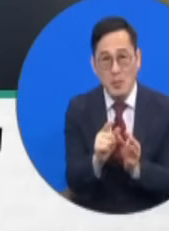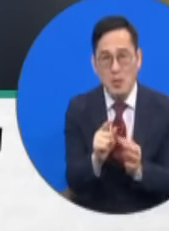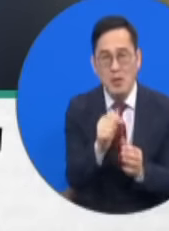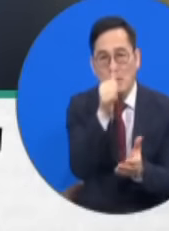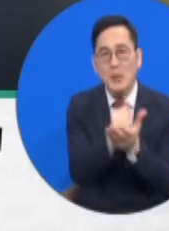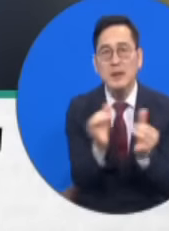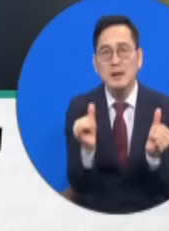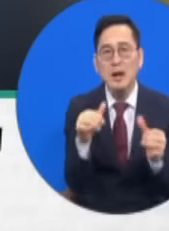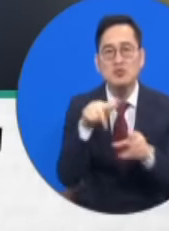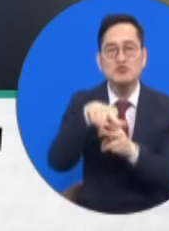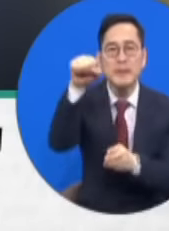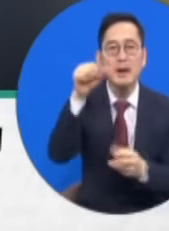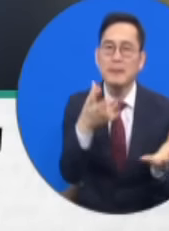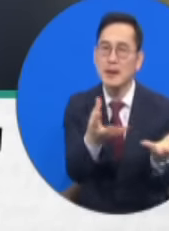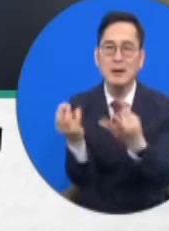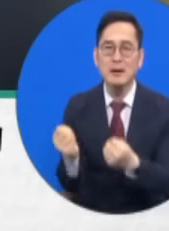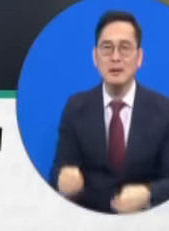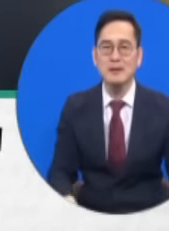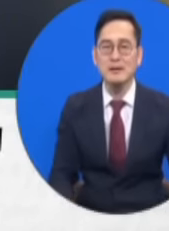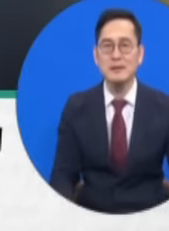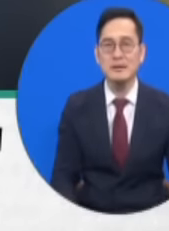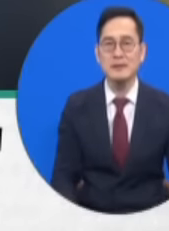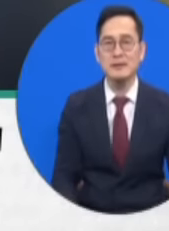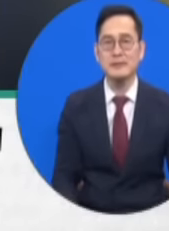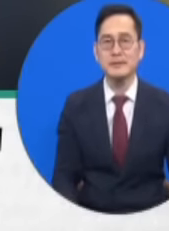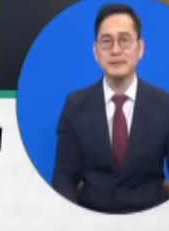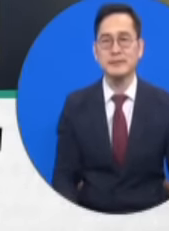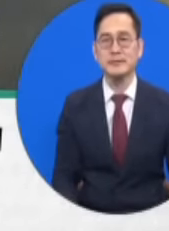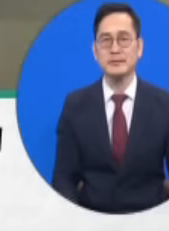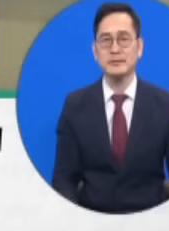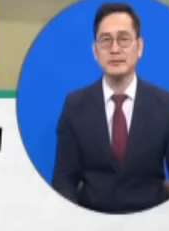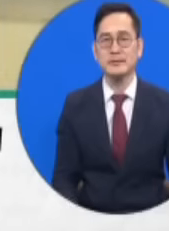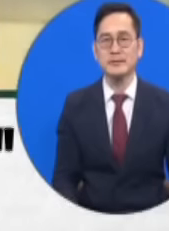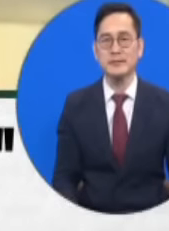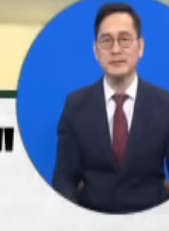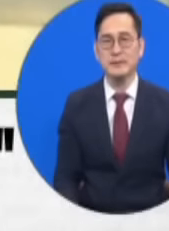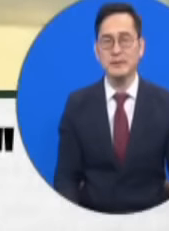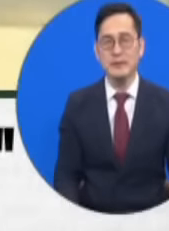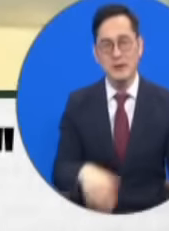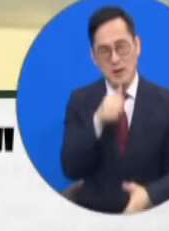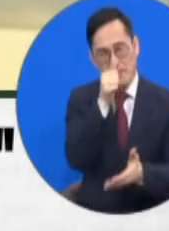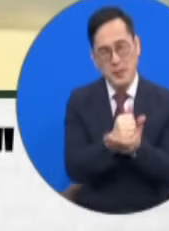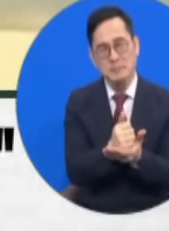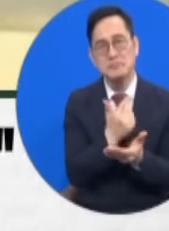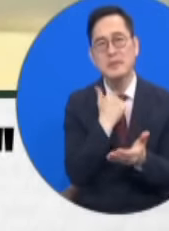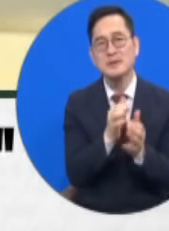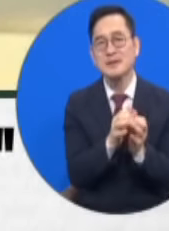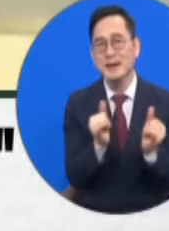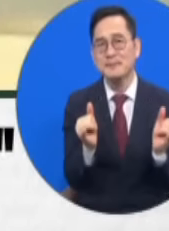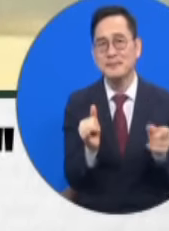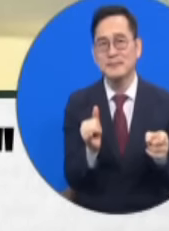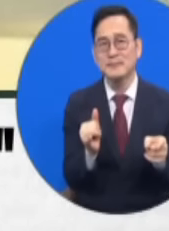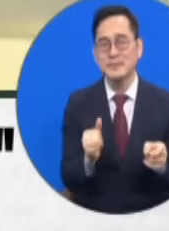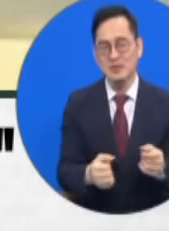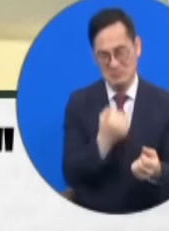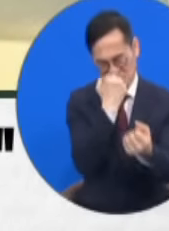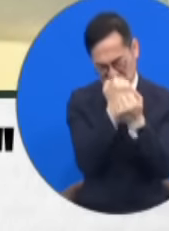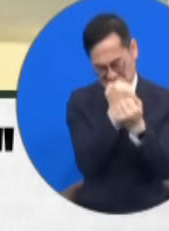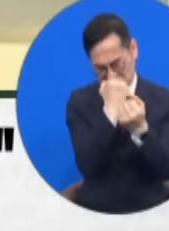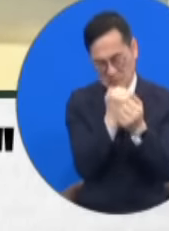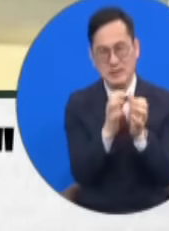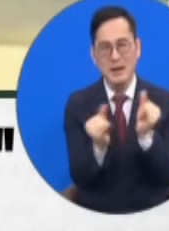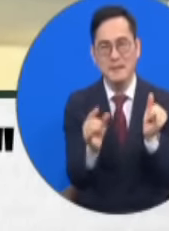때문이죠. 놀랍게도 제가 정말 놀랍는 것은 그런 범법자들 이른바 비양심적